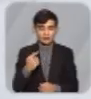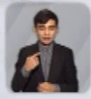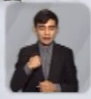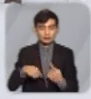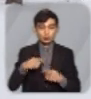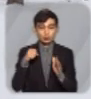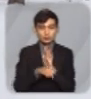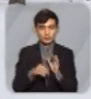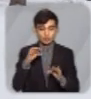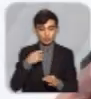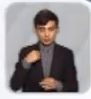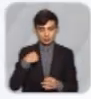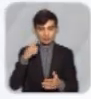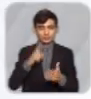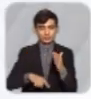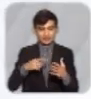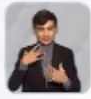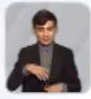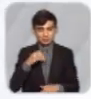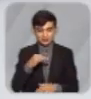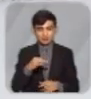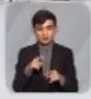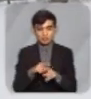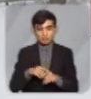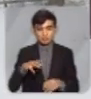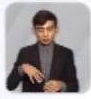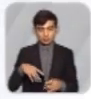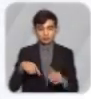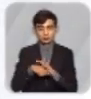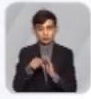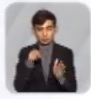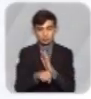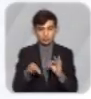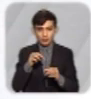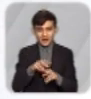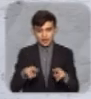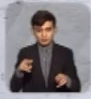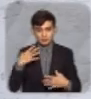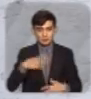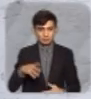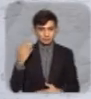убивает. Сначала не поверили, ну и так вот потихонечку. Один. Чтобы вот так вот убивать? Нет, не было.